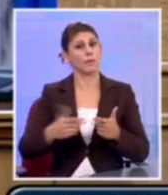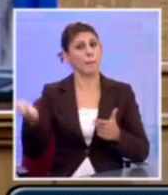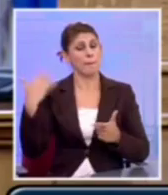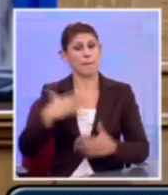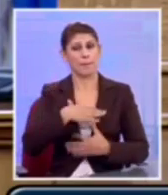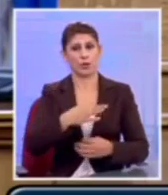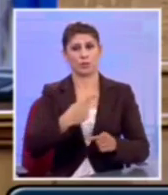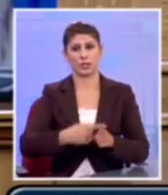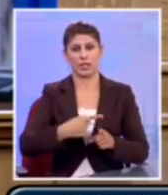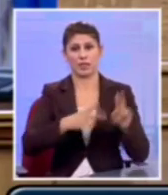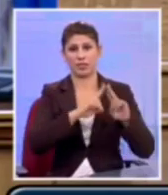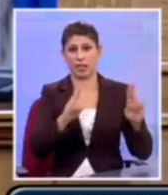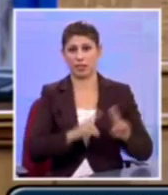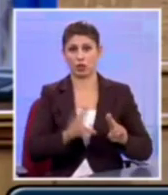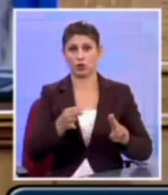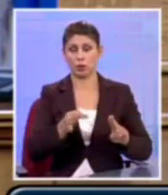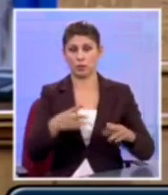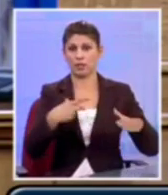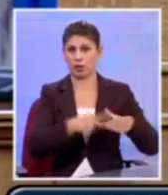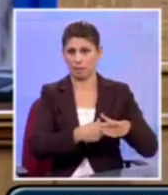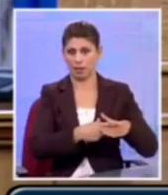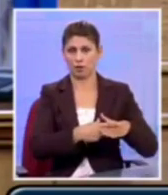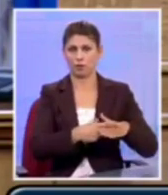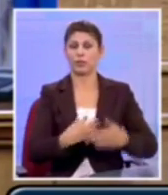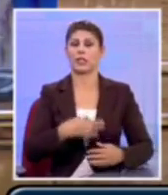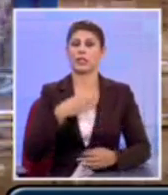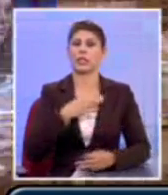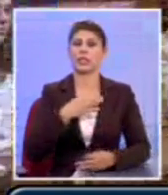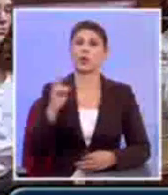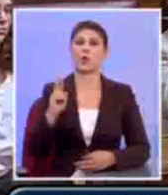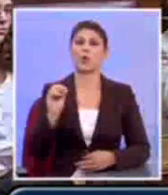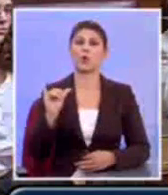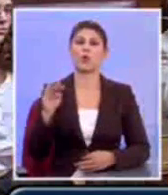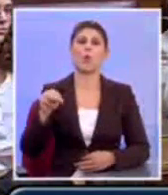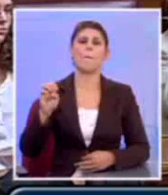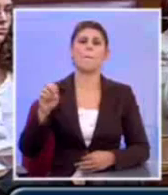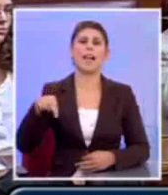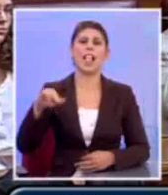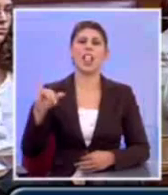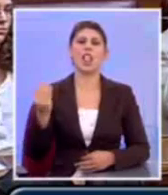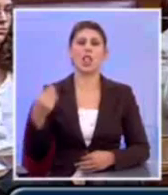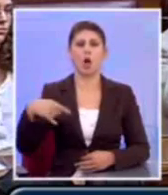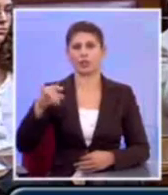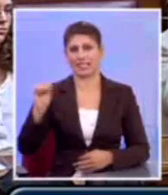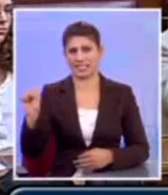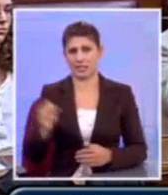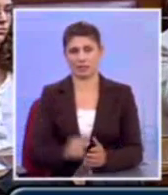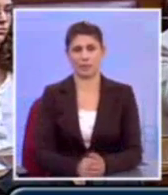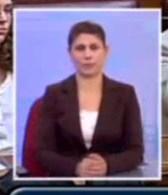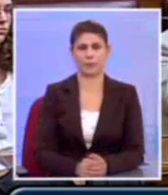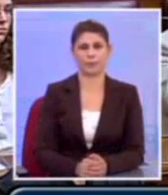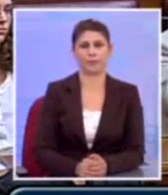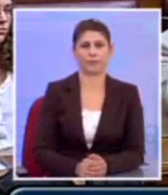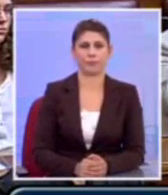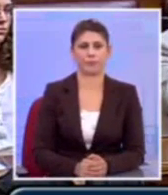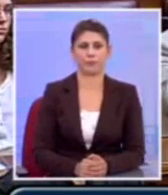της Ελλάδας στο Διεθνές Νομισματικό Ταμείο, του κυρίου Ρουμελιώτη. Αλλά ας πάμε